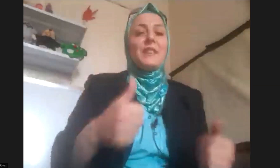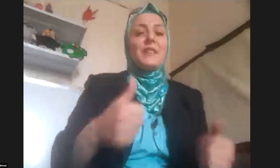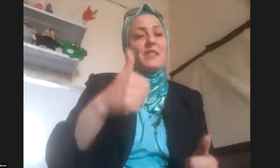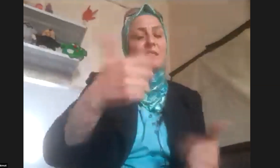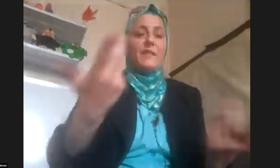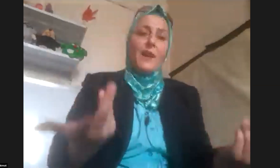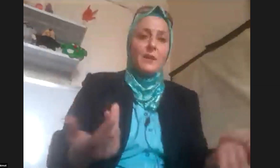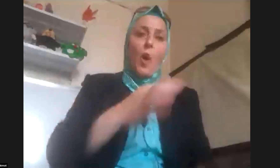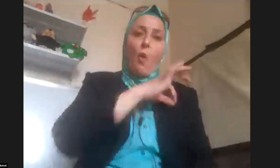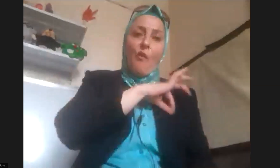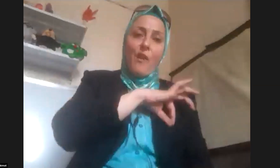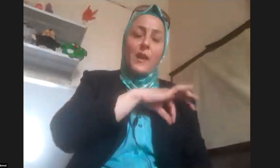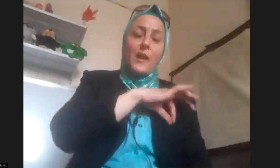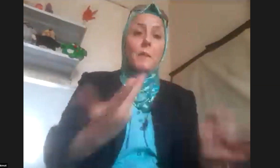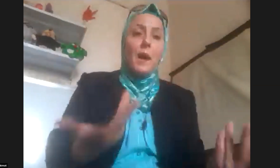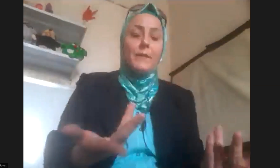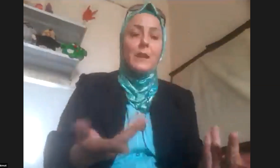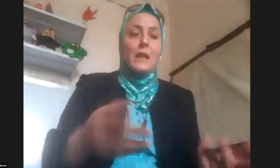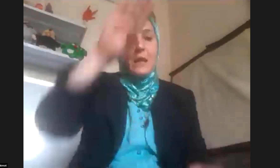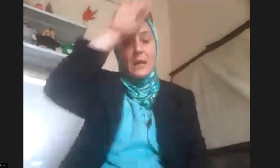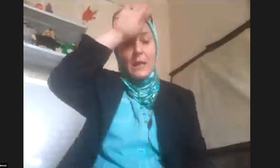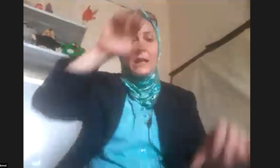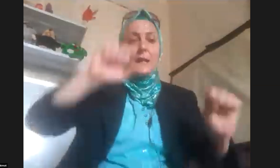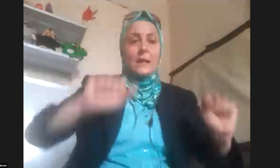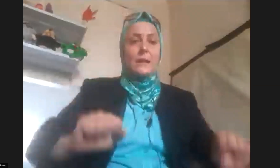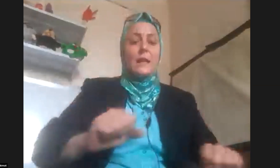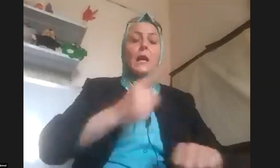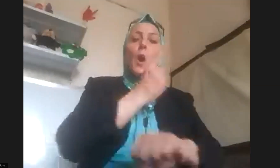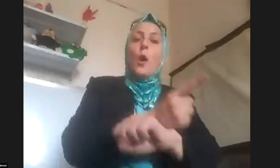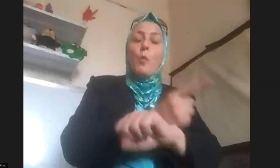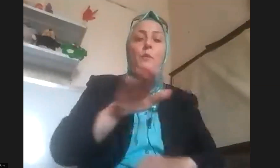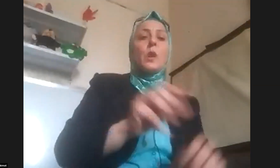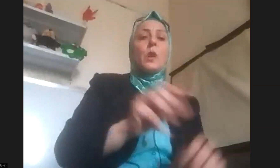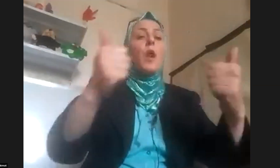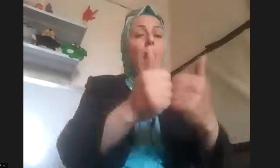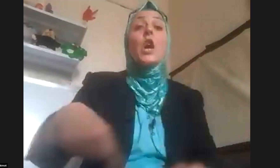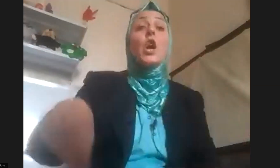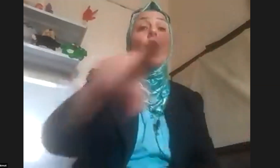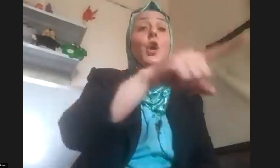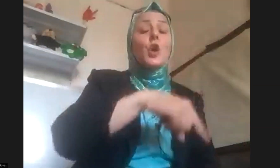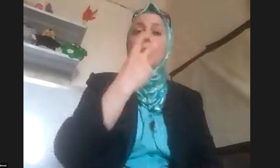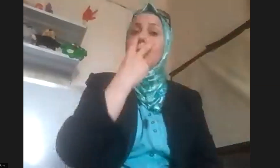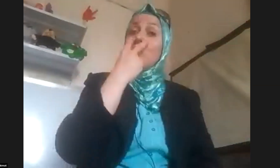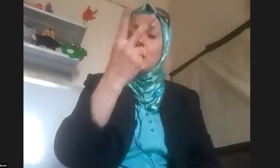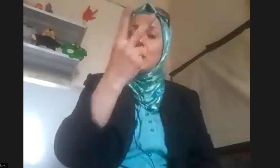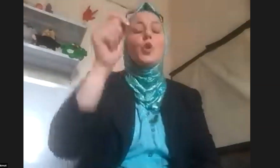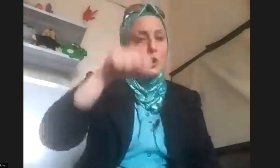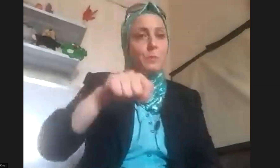الإدارة والمعلمين والطلاب وأهل الطلاب كلهم بدهم يلاقوا طريقة للقاء ونقاش هذه